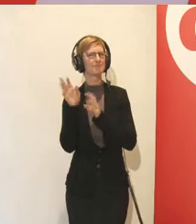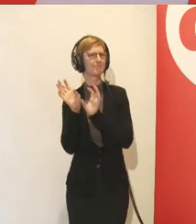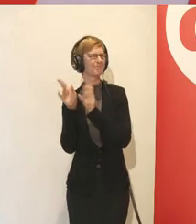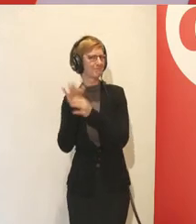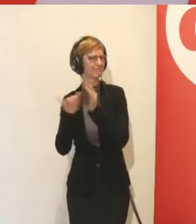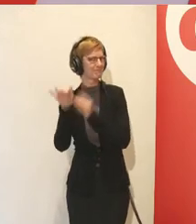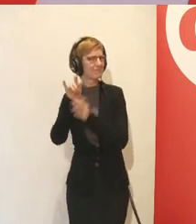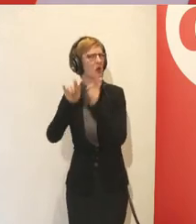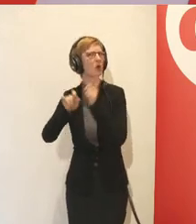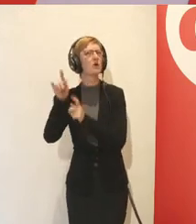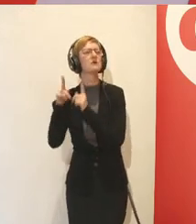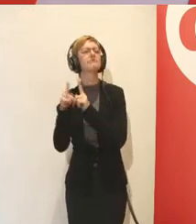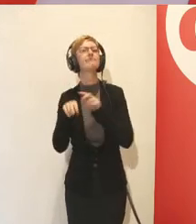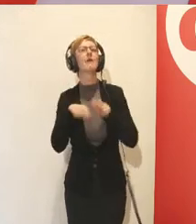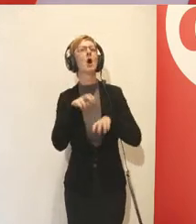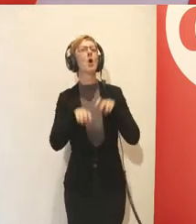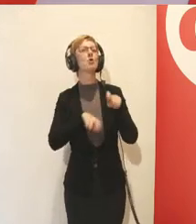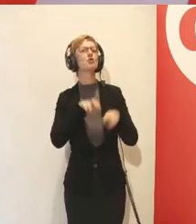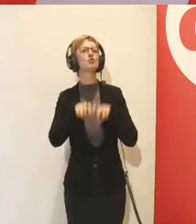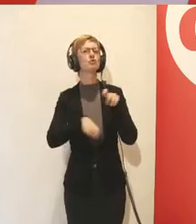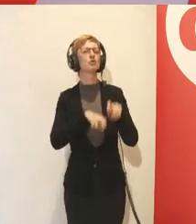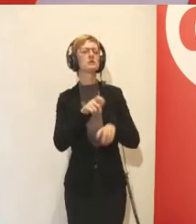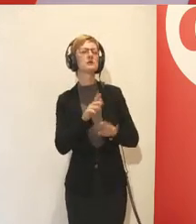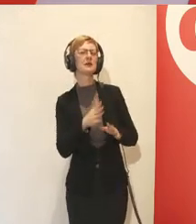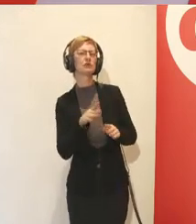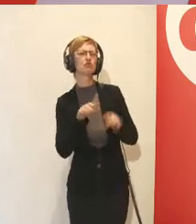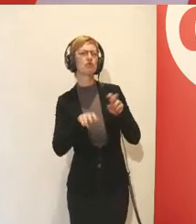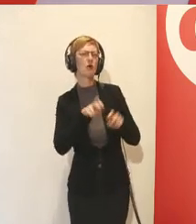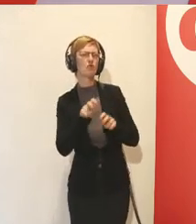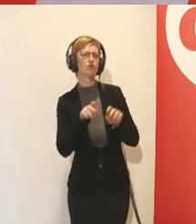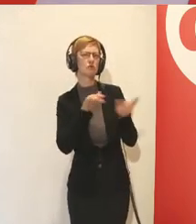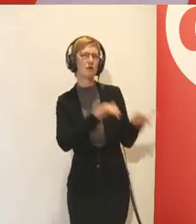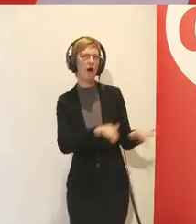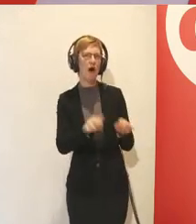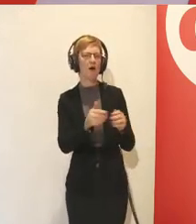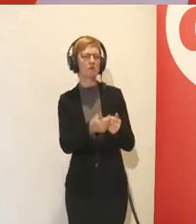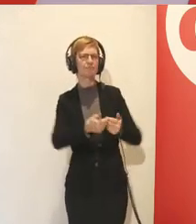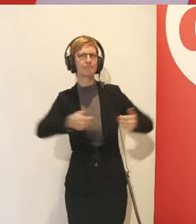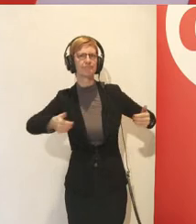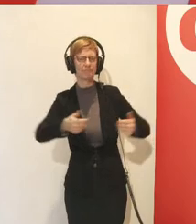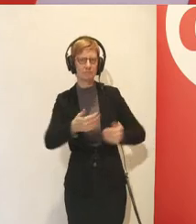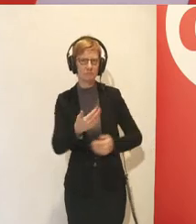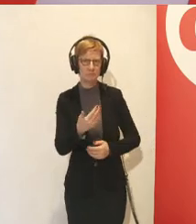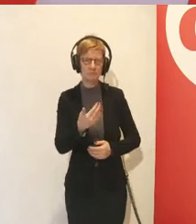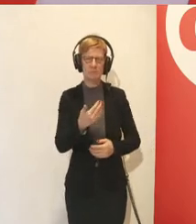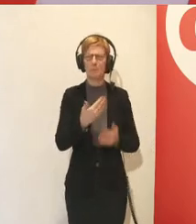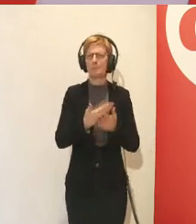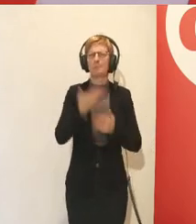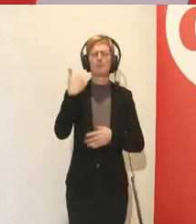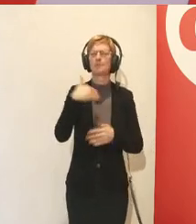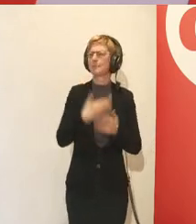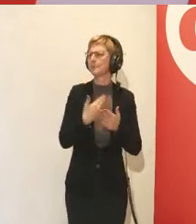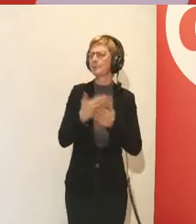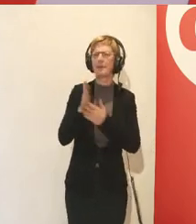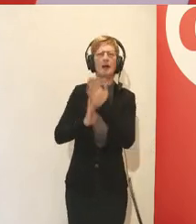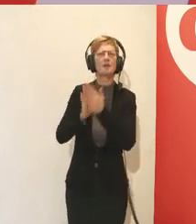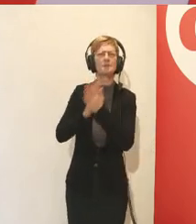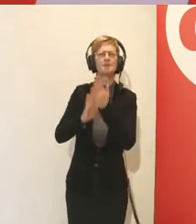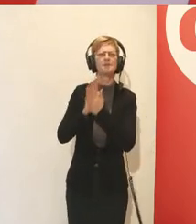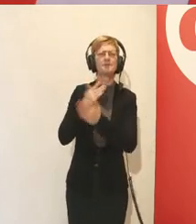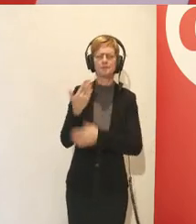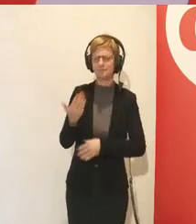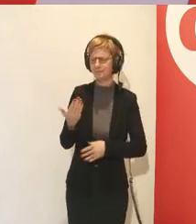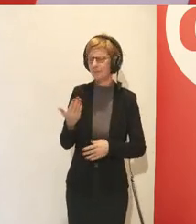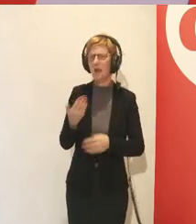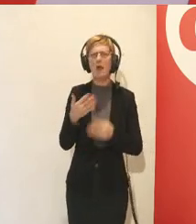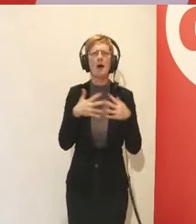gezielt versuchen in dieser phase zu spalten die gezielt auch dinge verbreiten wir haben neulich über das beispiel das habt ihr mir erzählt dass beispiel das